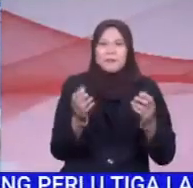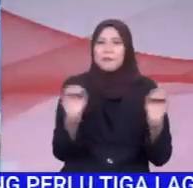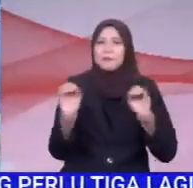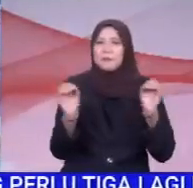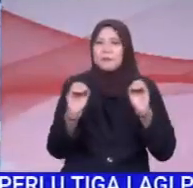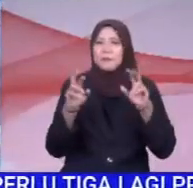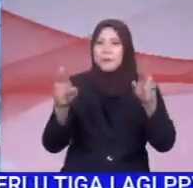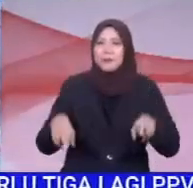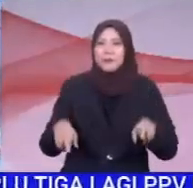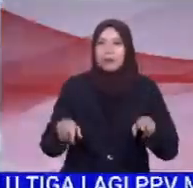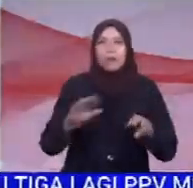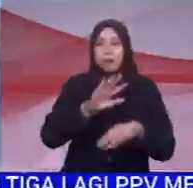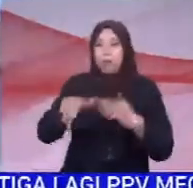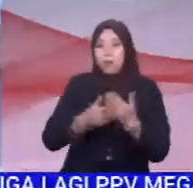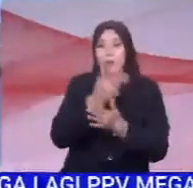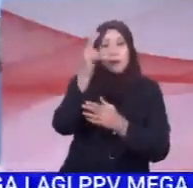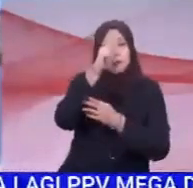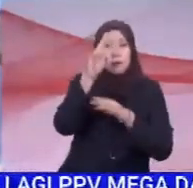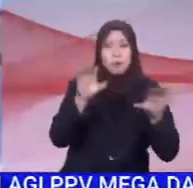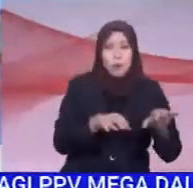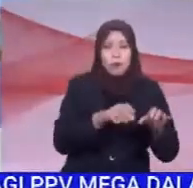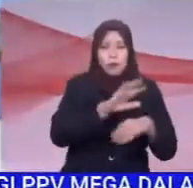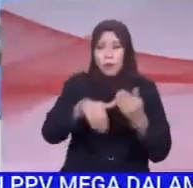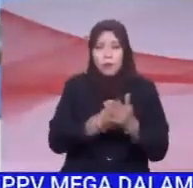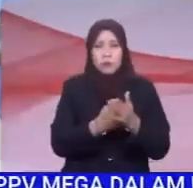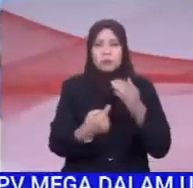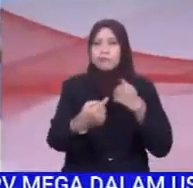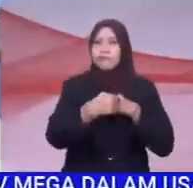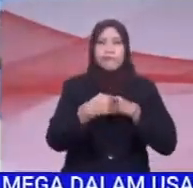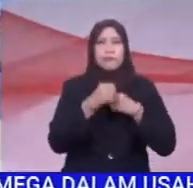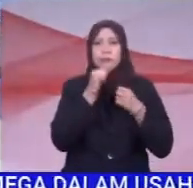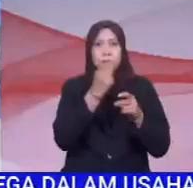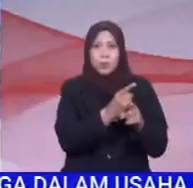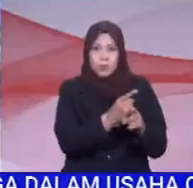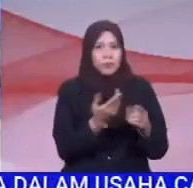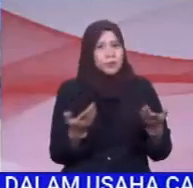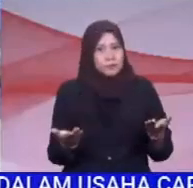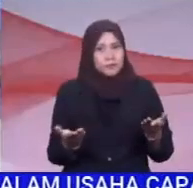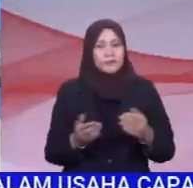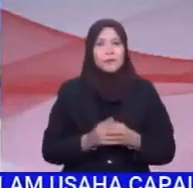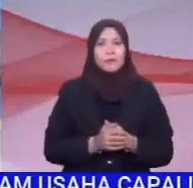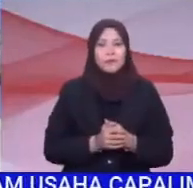yang kerajaan buat ini tak betul. Kajian yang kita lakukan itu adalah untuk